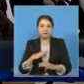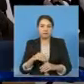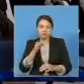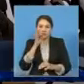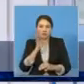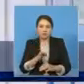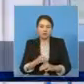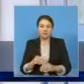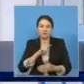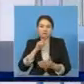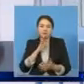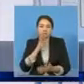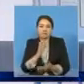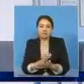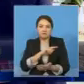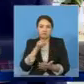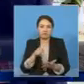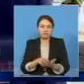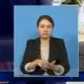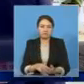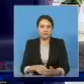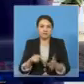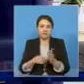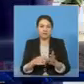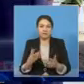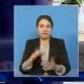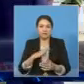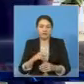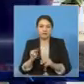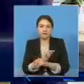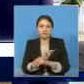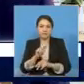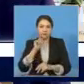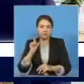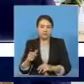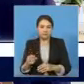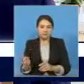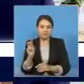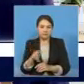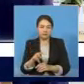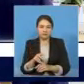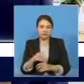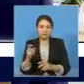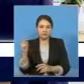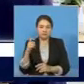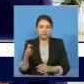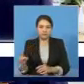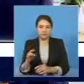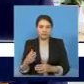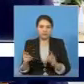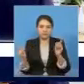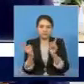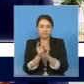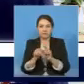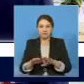опытом и отвечали на вопросы присутствующих. В целях военно-патриотического воспитания молодежи приехали, посетили Храмтауский район,